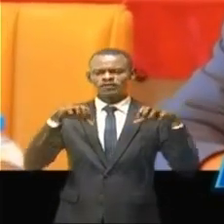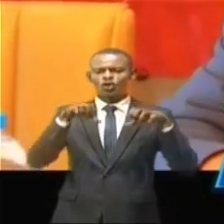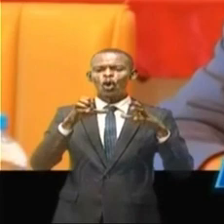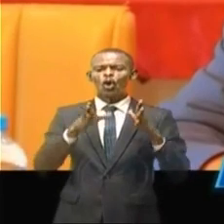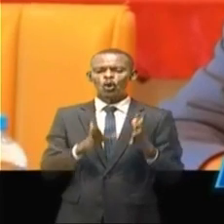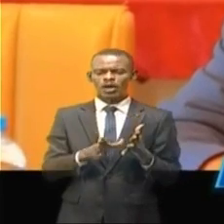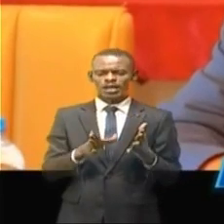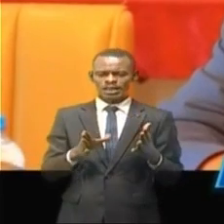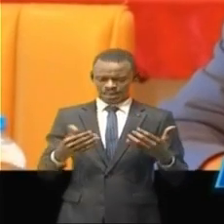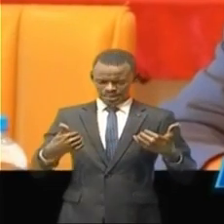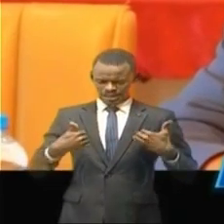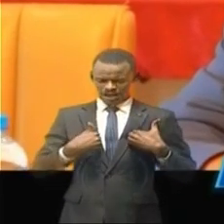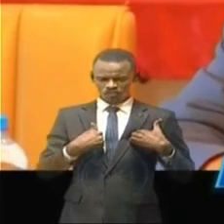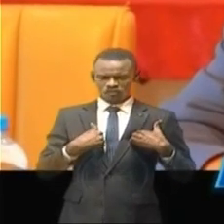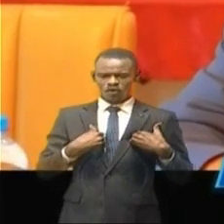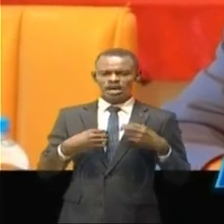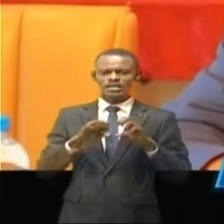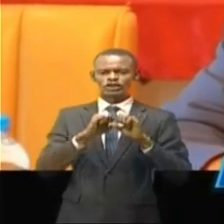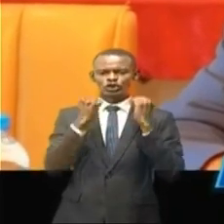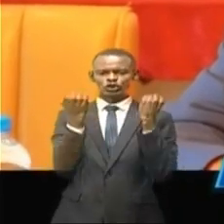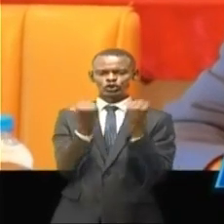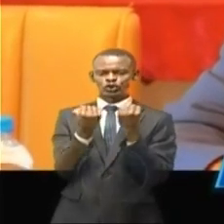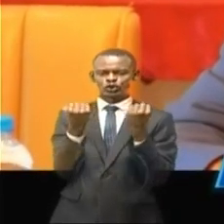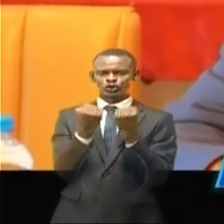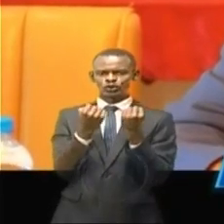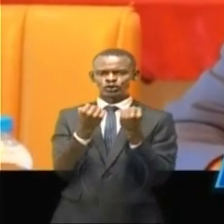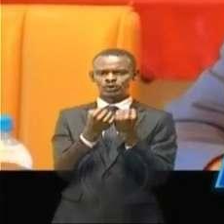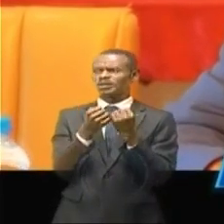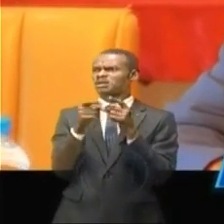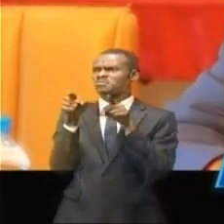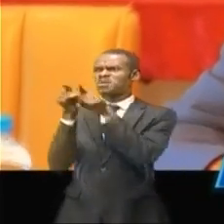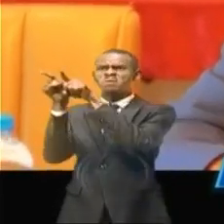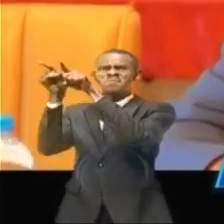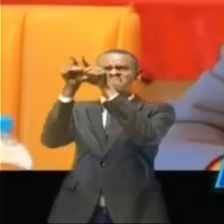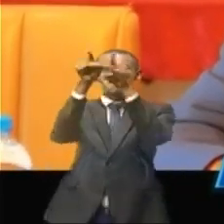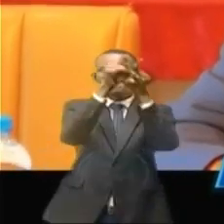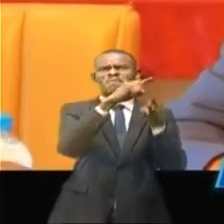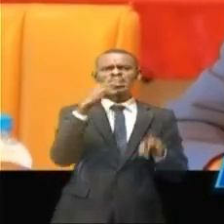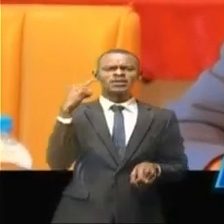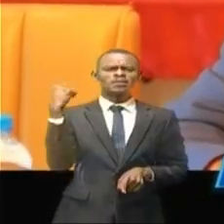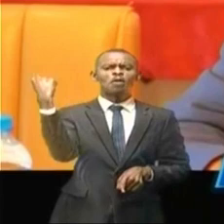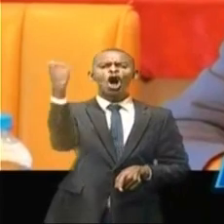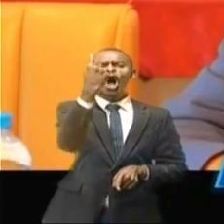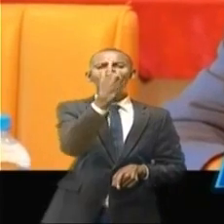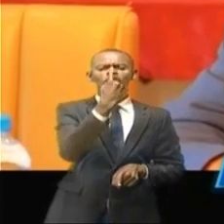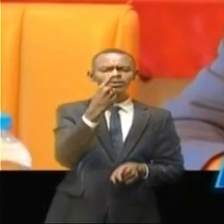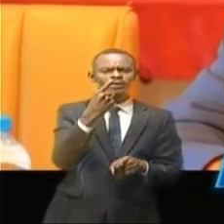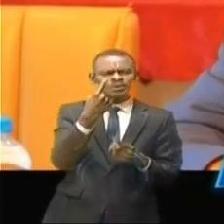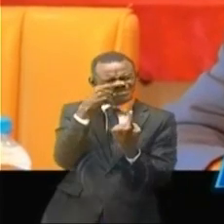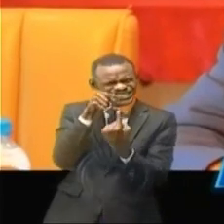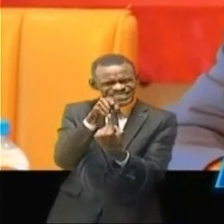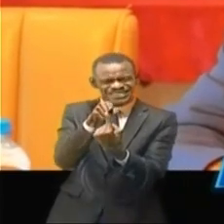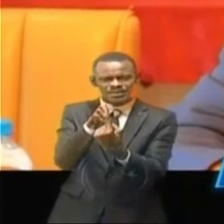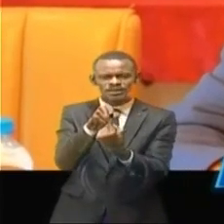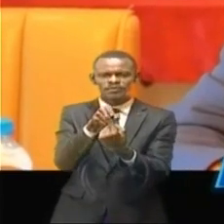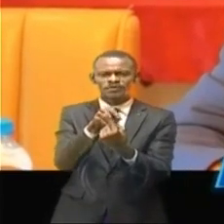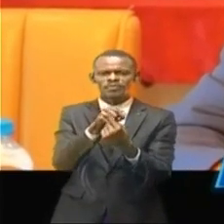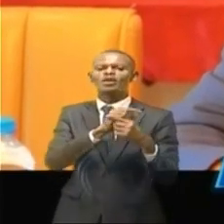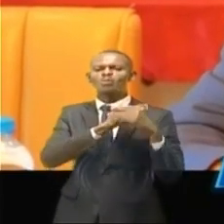internationaux, mais aussi le mieux à même de garantir l'intégrité d'un système financier